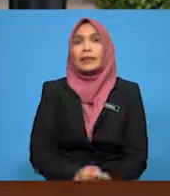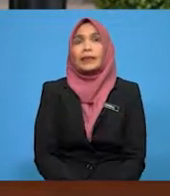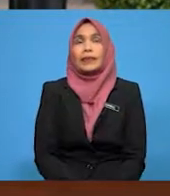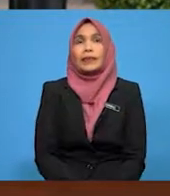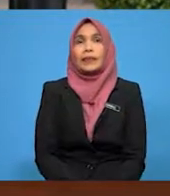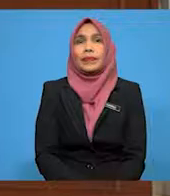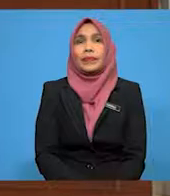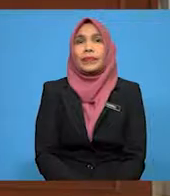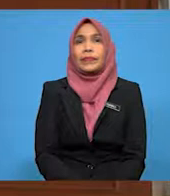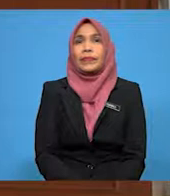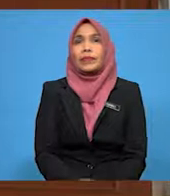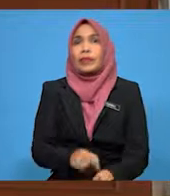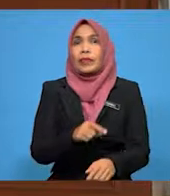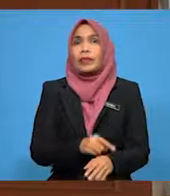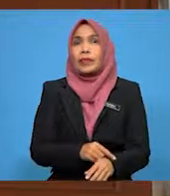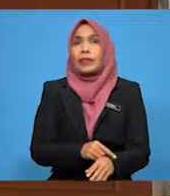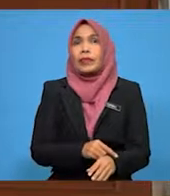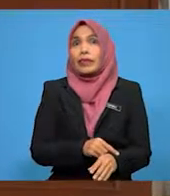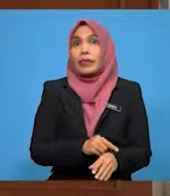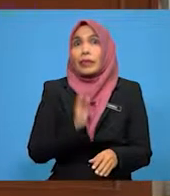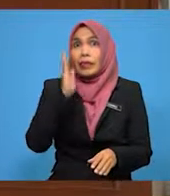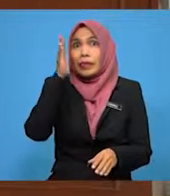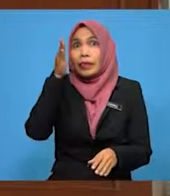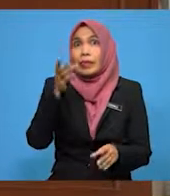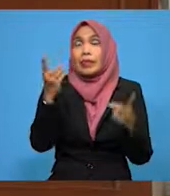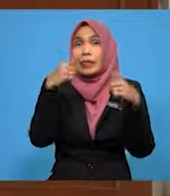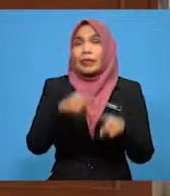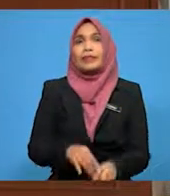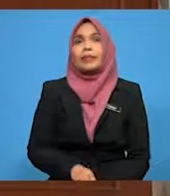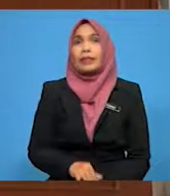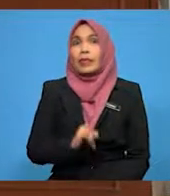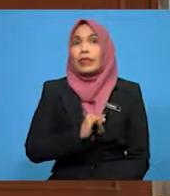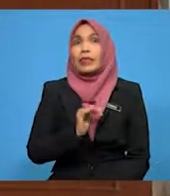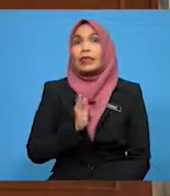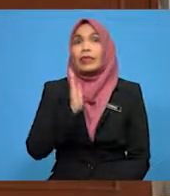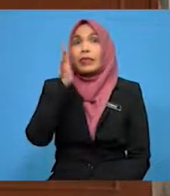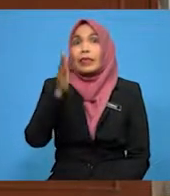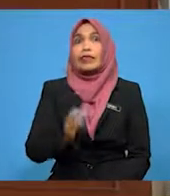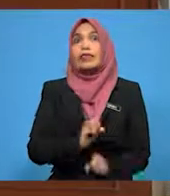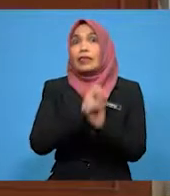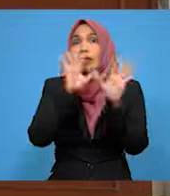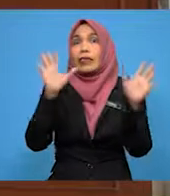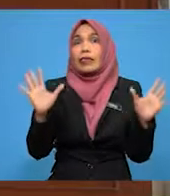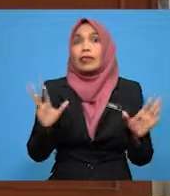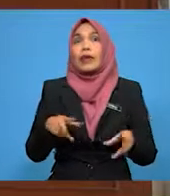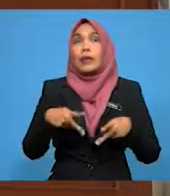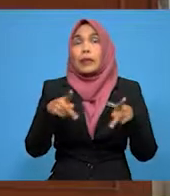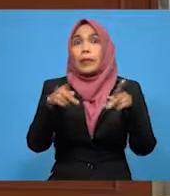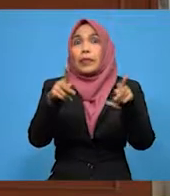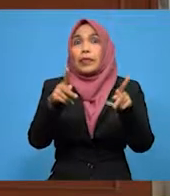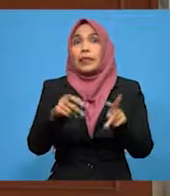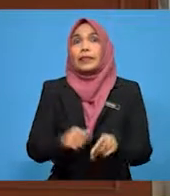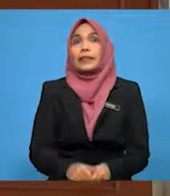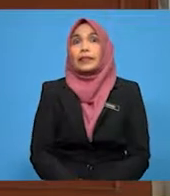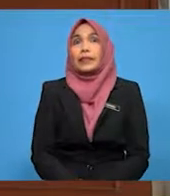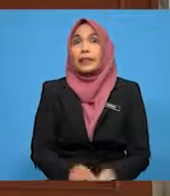optimum. Pada episod yang akan datang, saya akan menerangkan proses melakukan aktiviti